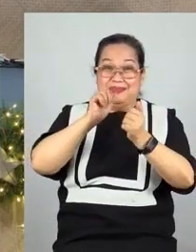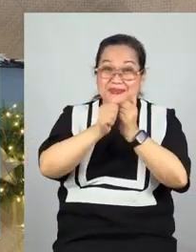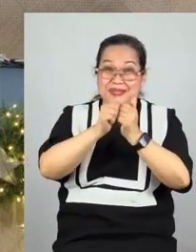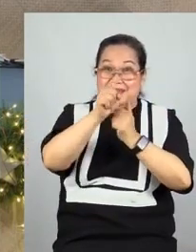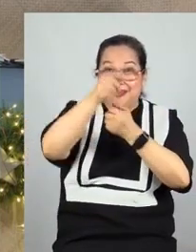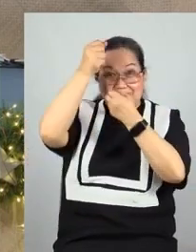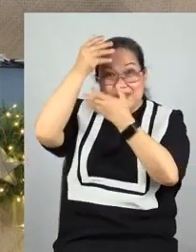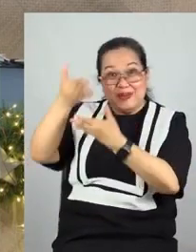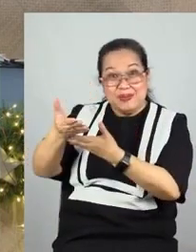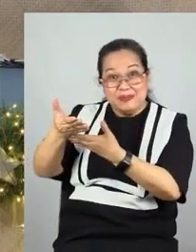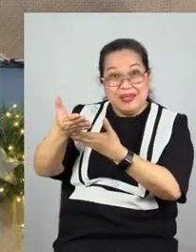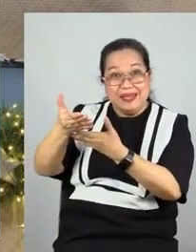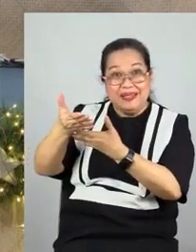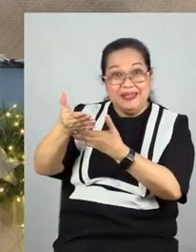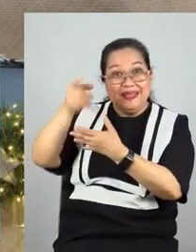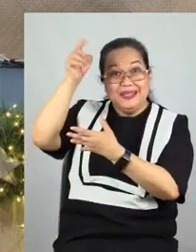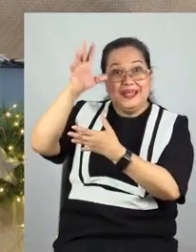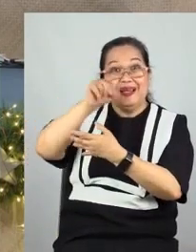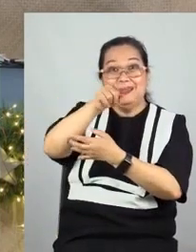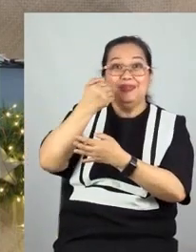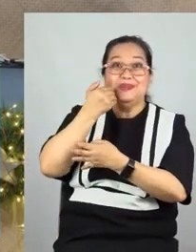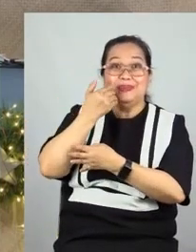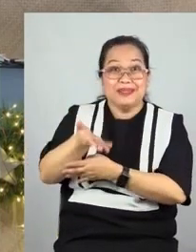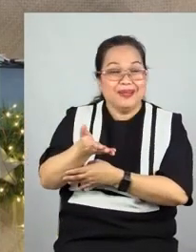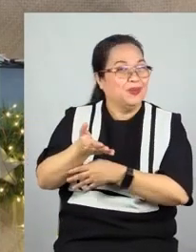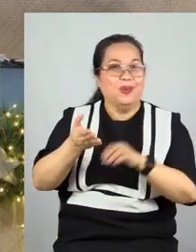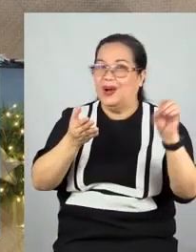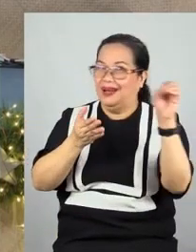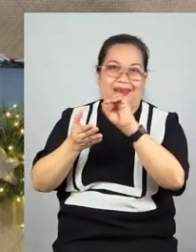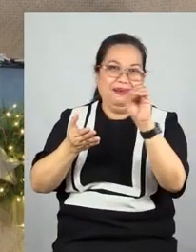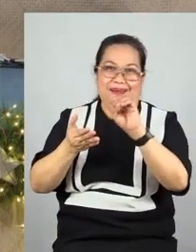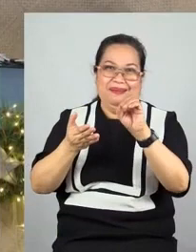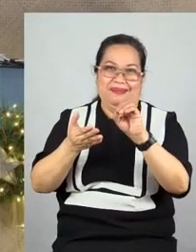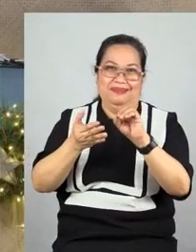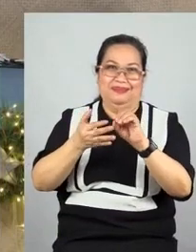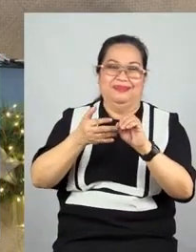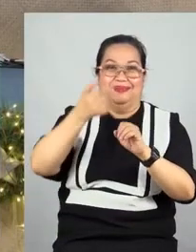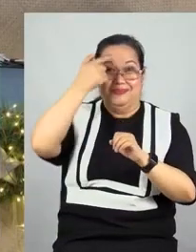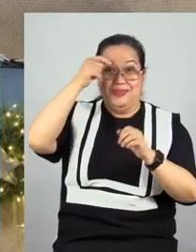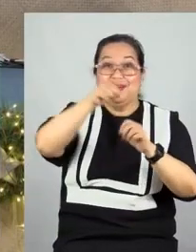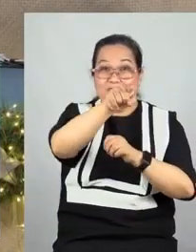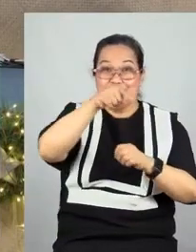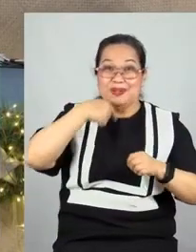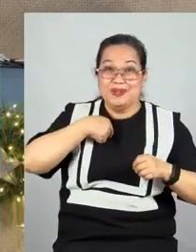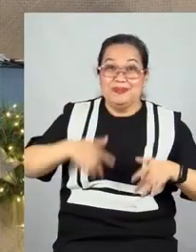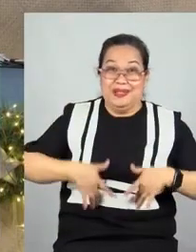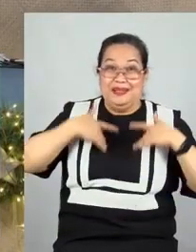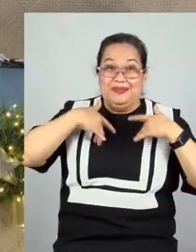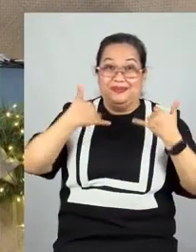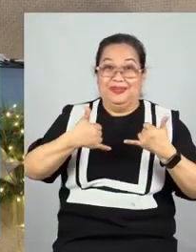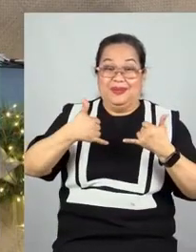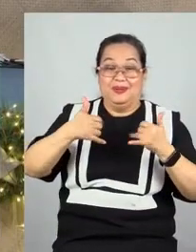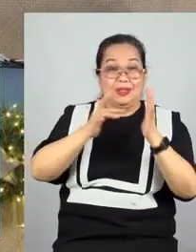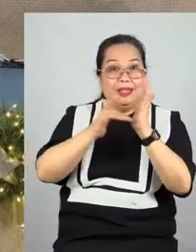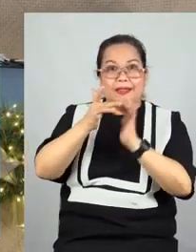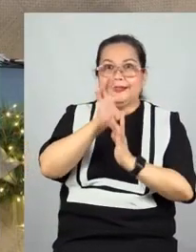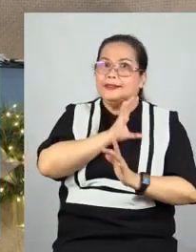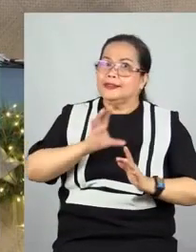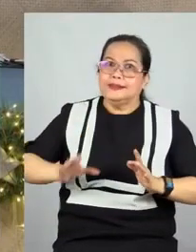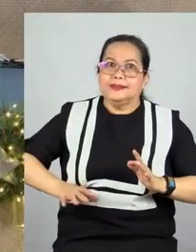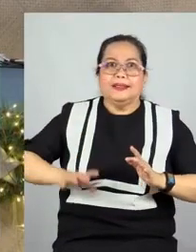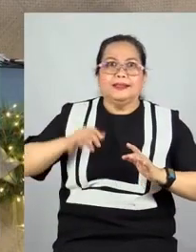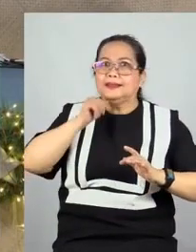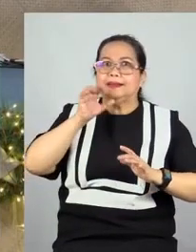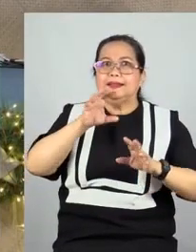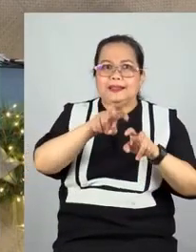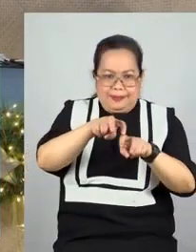dahil sa inyong pagsunod sa kautusan ng Diyos. Ang ating Panginoon ay hindi nagatubili na ibigay ang kanyang